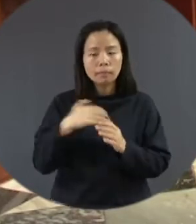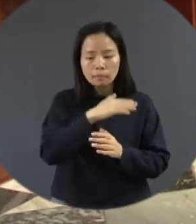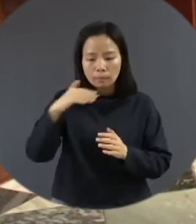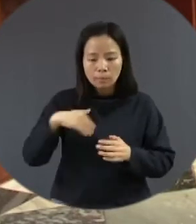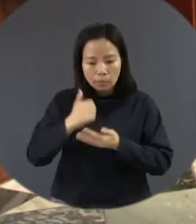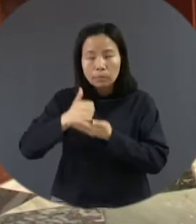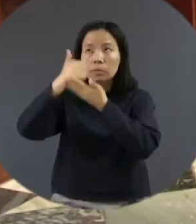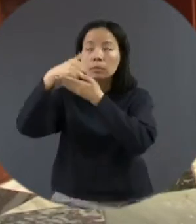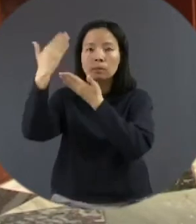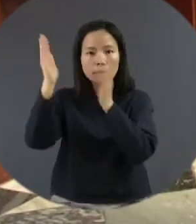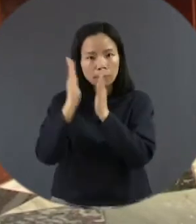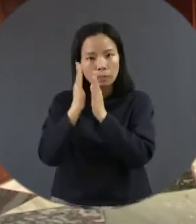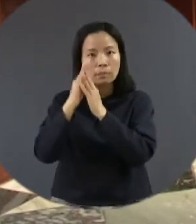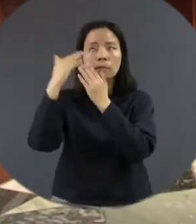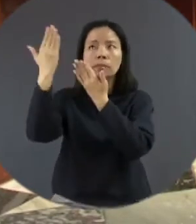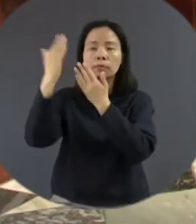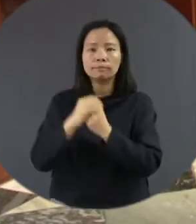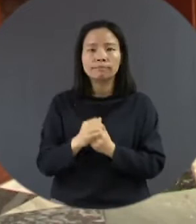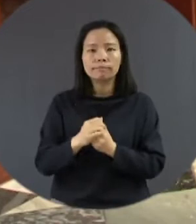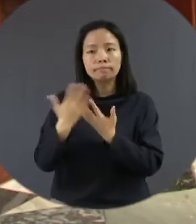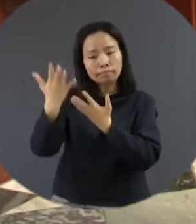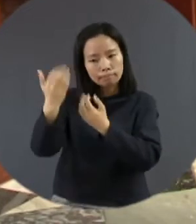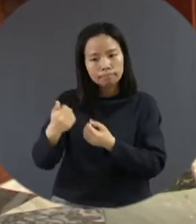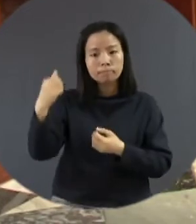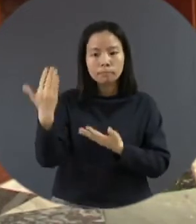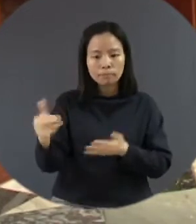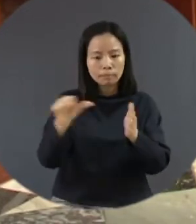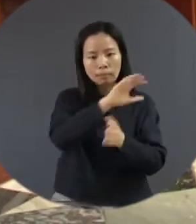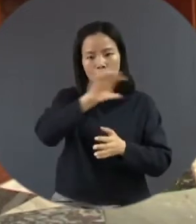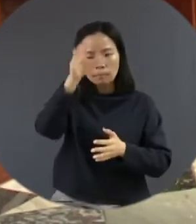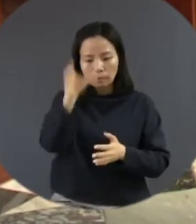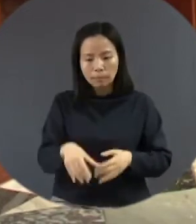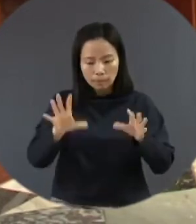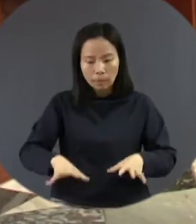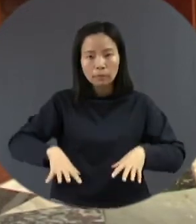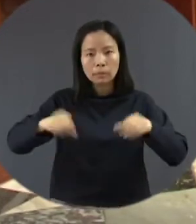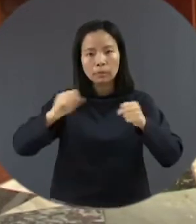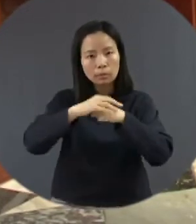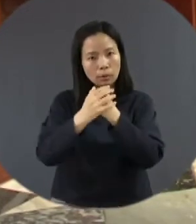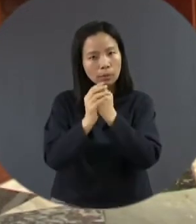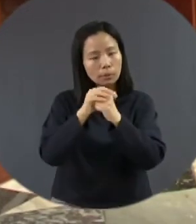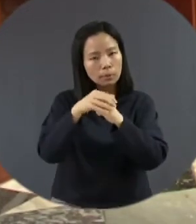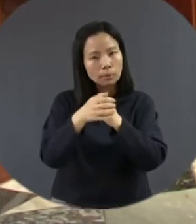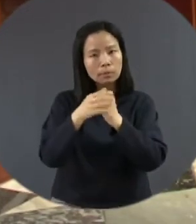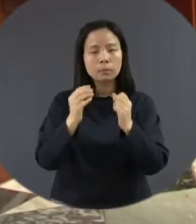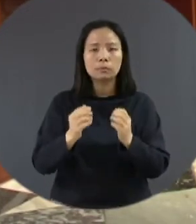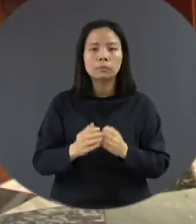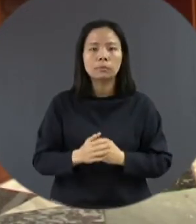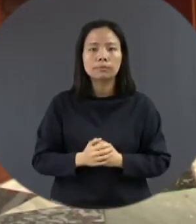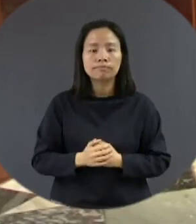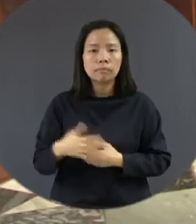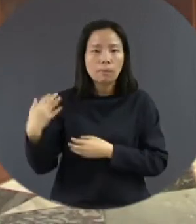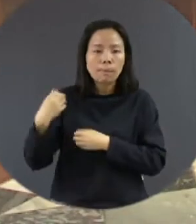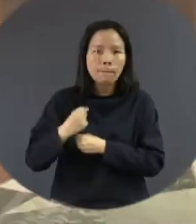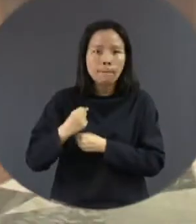们钦崇你，赞美你。 你用此圣价救赎普世。 兵士